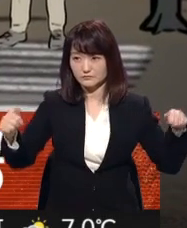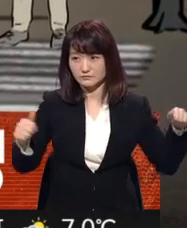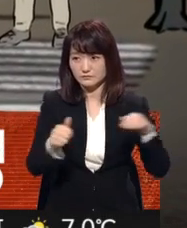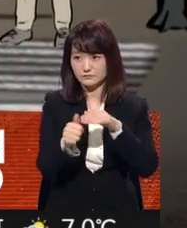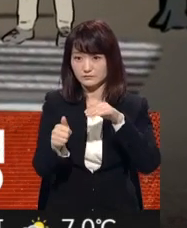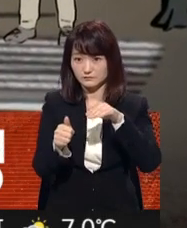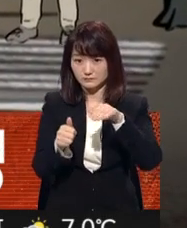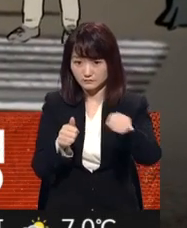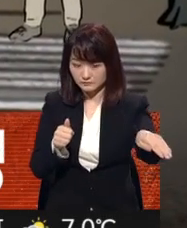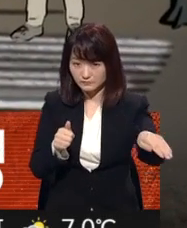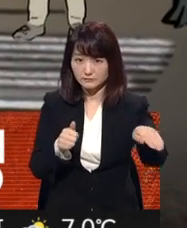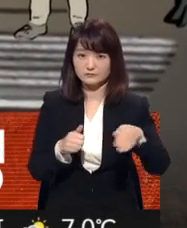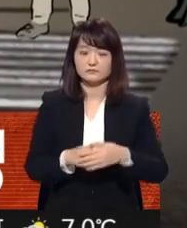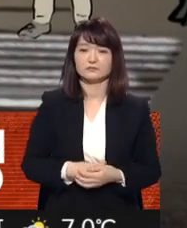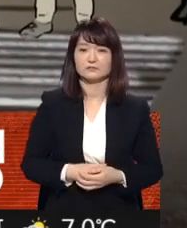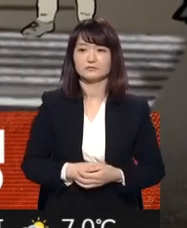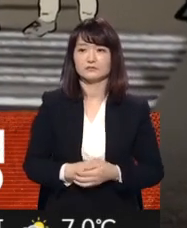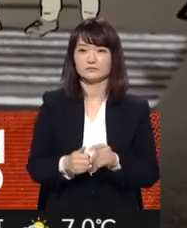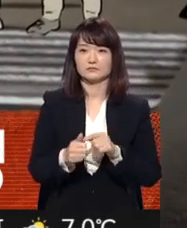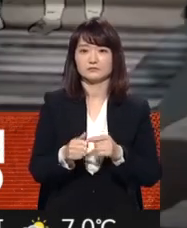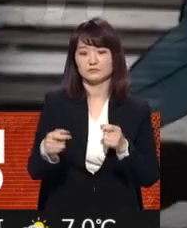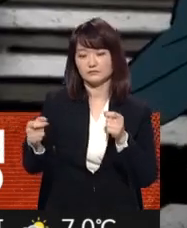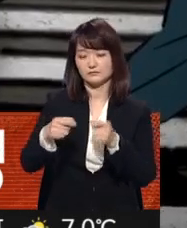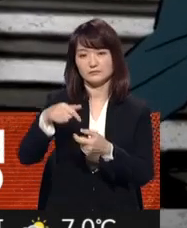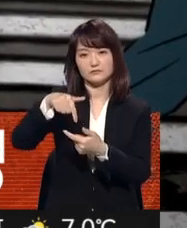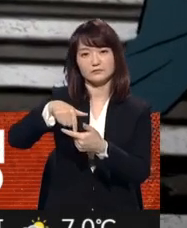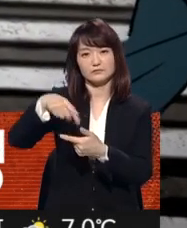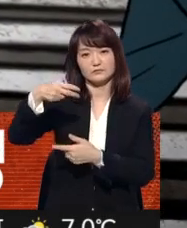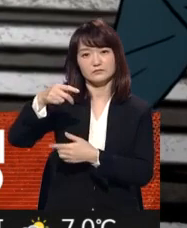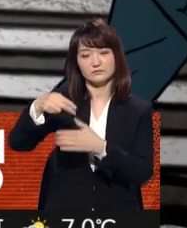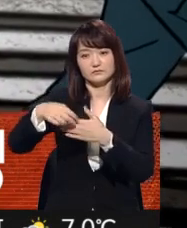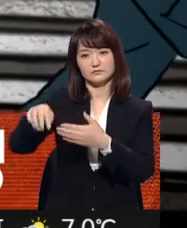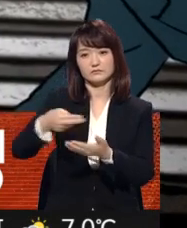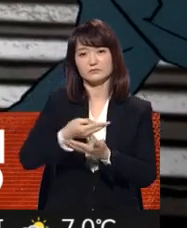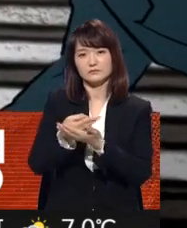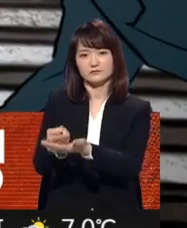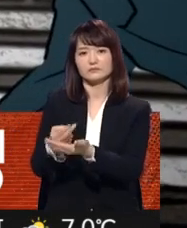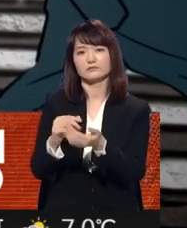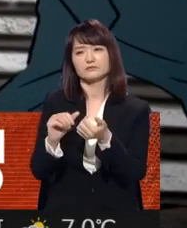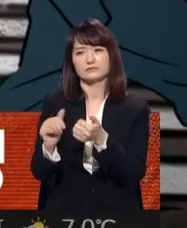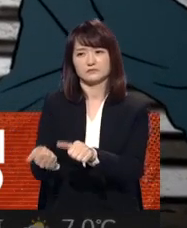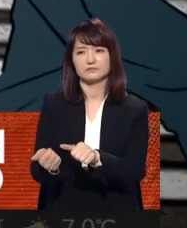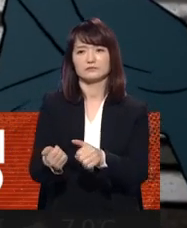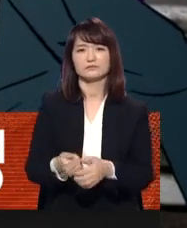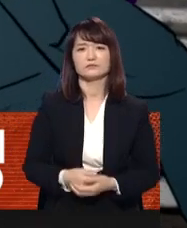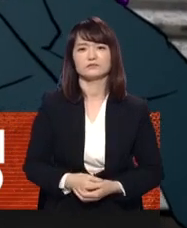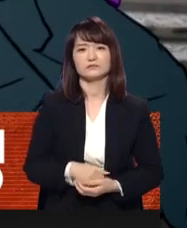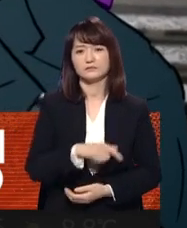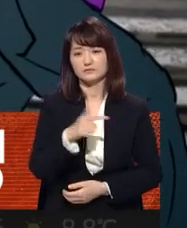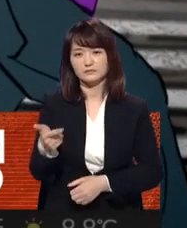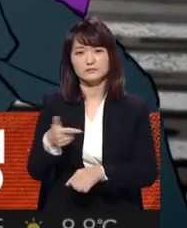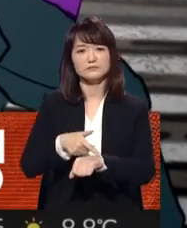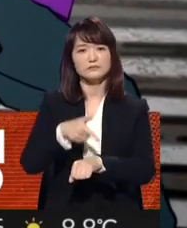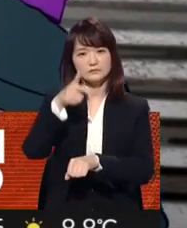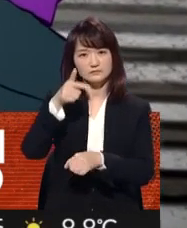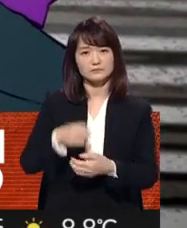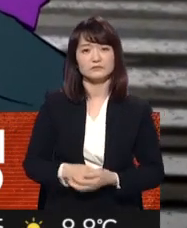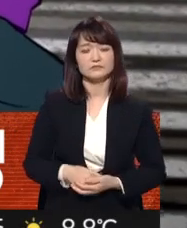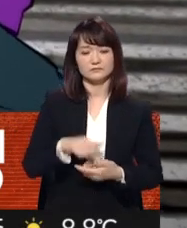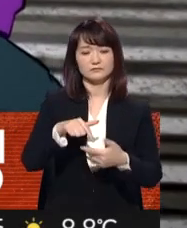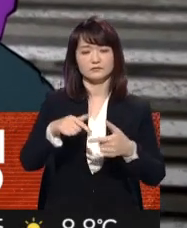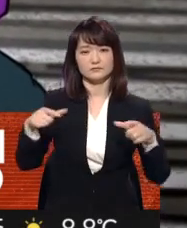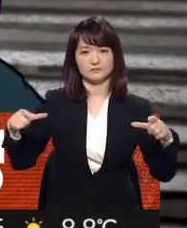그대로 도주를 했고요 아이는 인근 강남성심병원으로 옮겨졌지만 결국 숨지고 말았습니다 아니 근데 저녁 6시에 강남